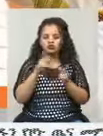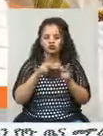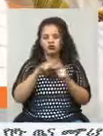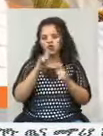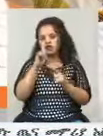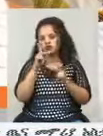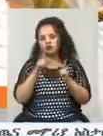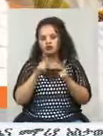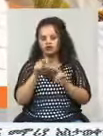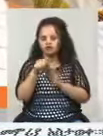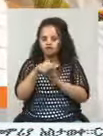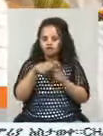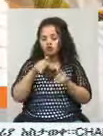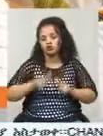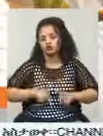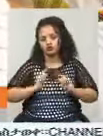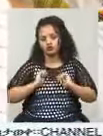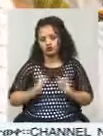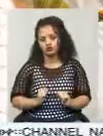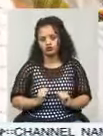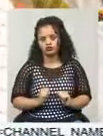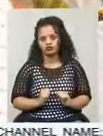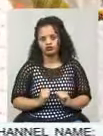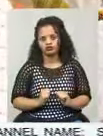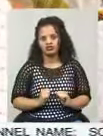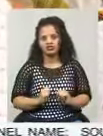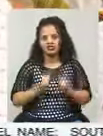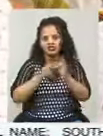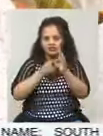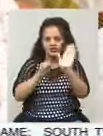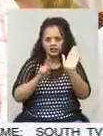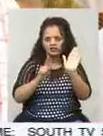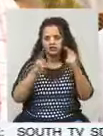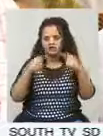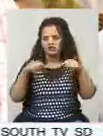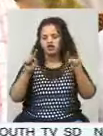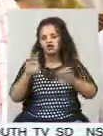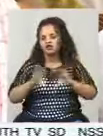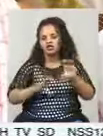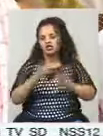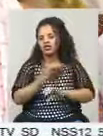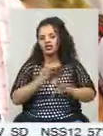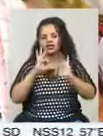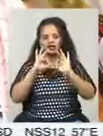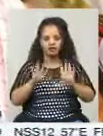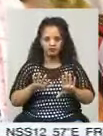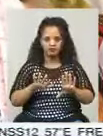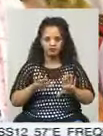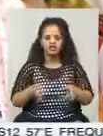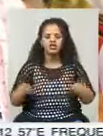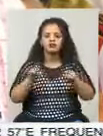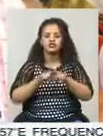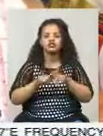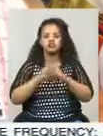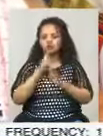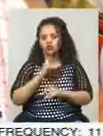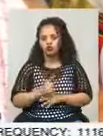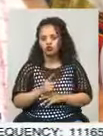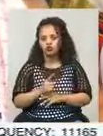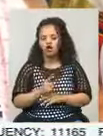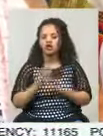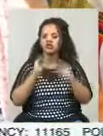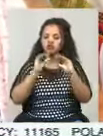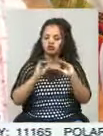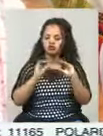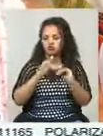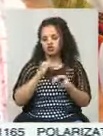አንድ ቦታ ድብብቆሾች ሊኖሩ ይችላሉ። በገሃድና በይፋ የሚደረግ ነገር የለም። ከመቼ ጀምሮ ነው? ያው